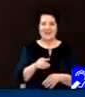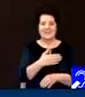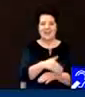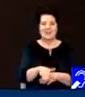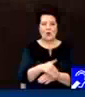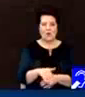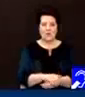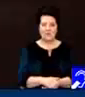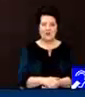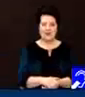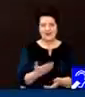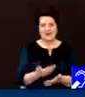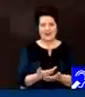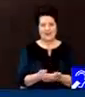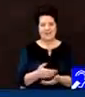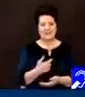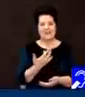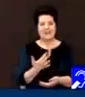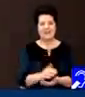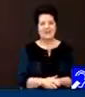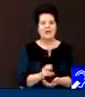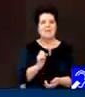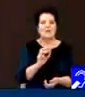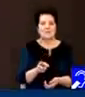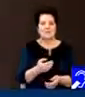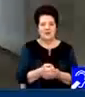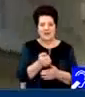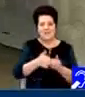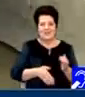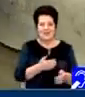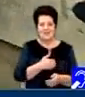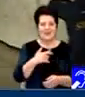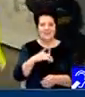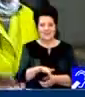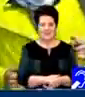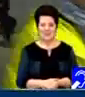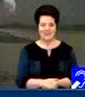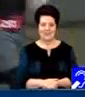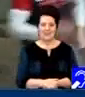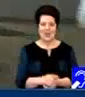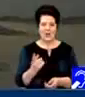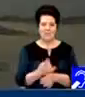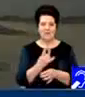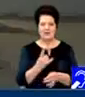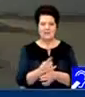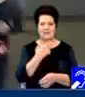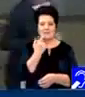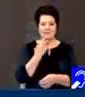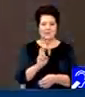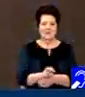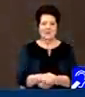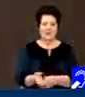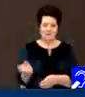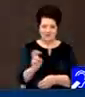Ori nu. Și rezistați până la final? Da, dar pe cum? În beciul de la Cricova ați mai alergat? Prima dată. N-am alergat niciodată.